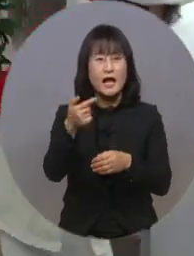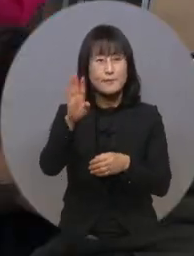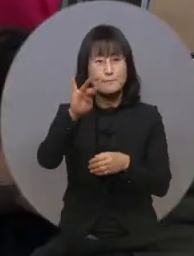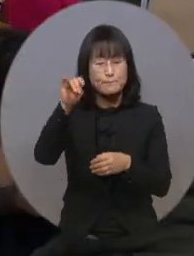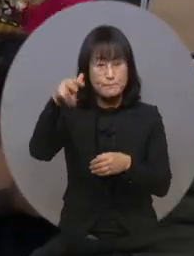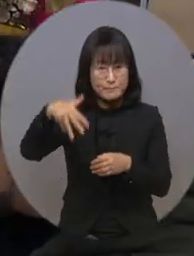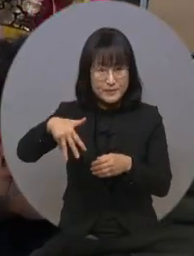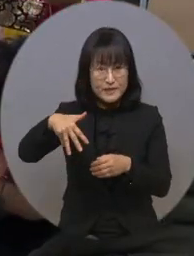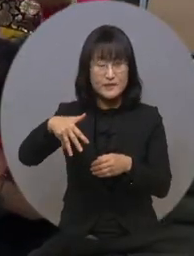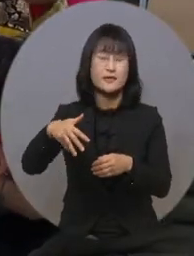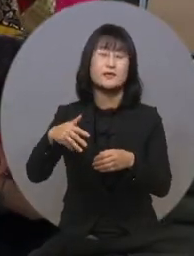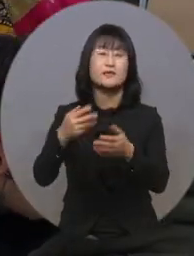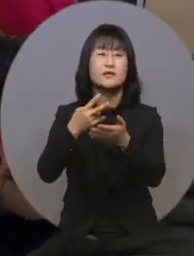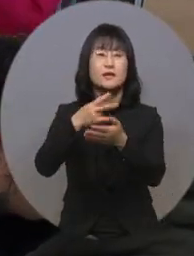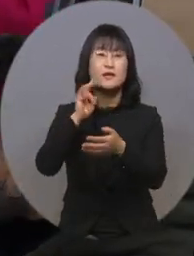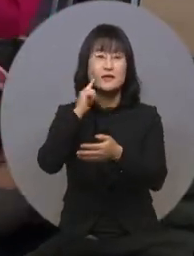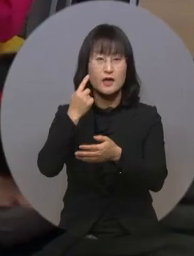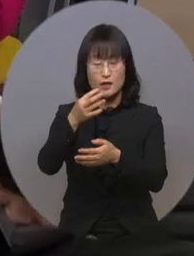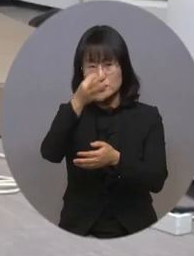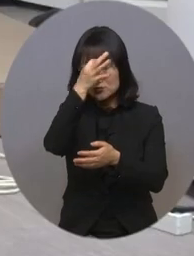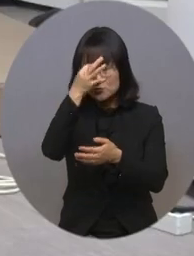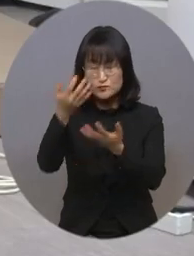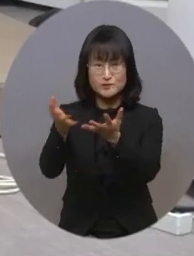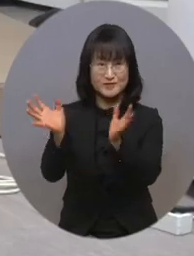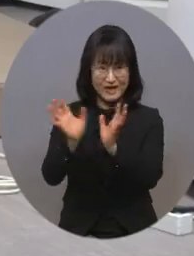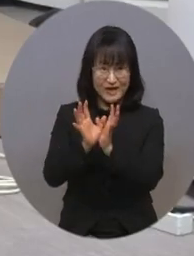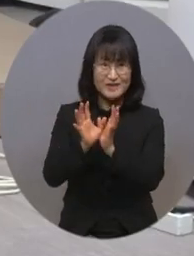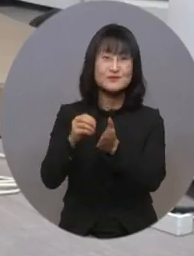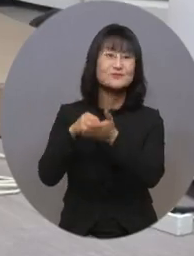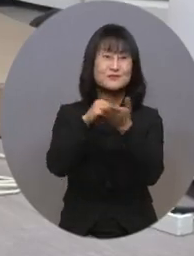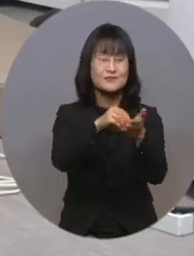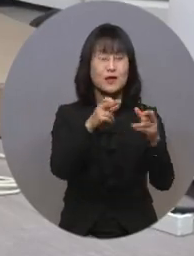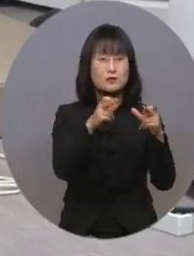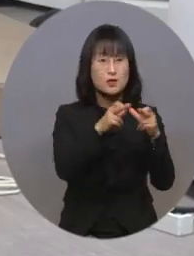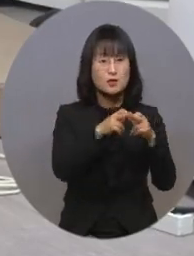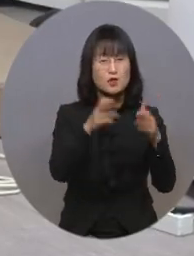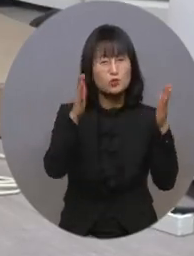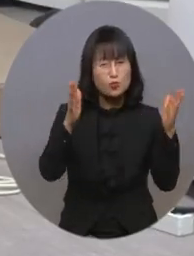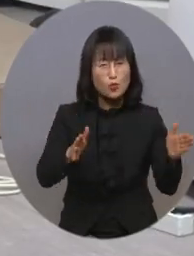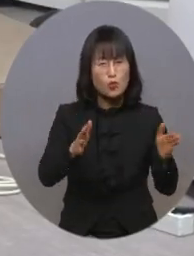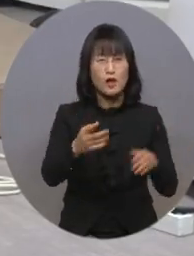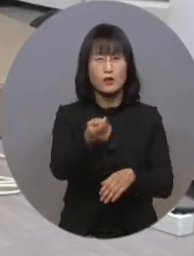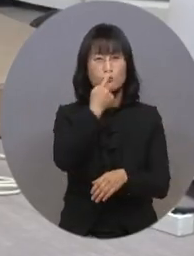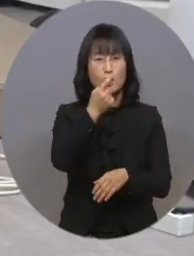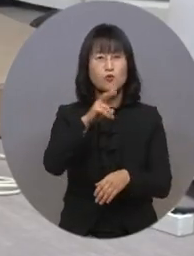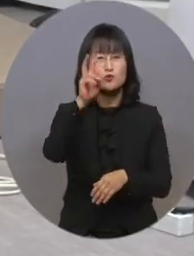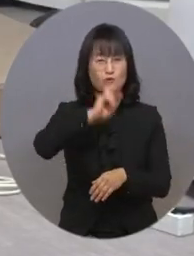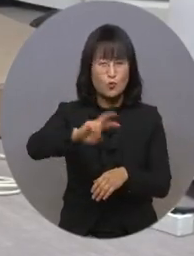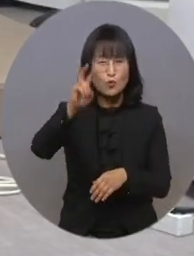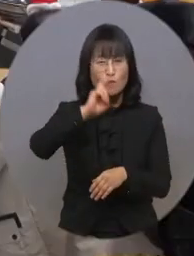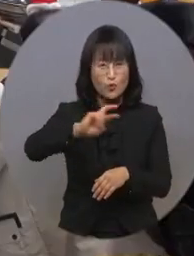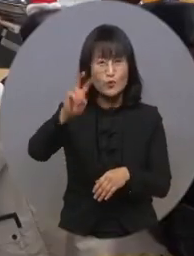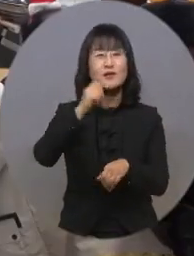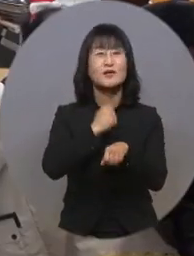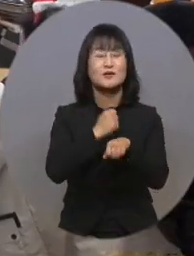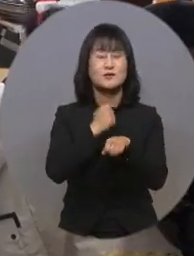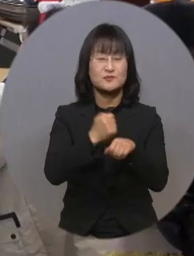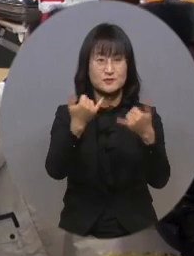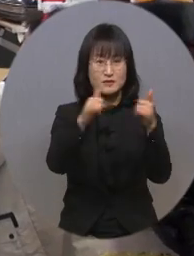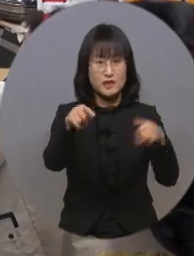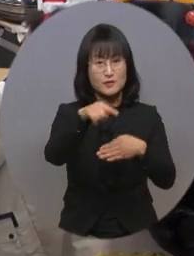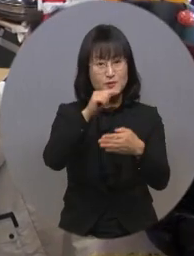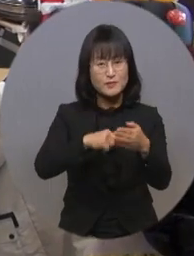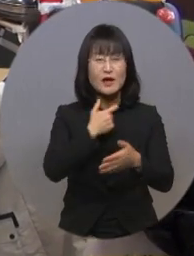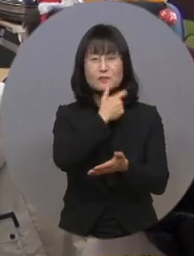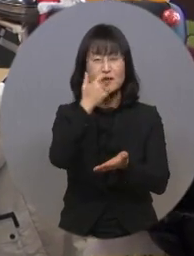난타팀 및 한국무용팀이 수거하였습니다 장애인들은 그동안 배워온 노래를 부르는 모습을 보여주며 사람들의